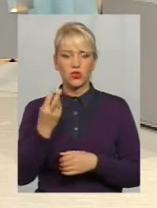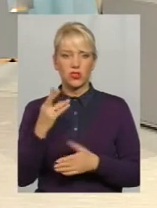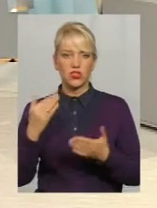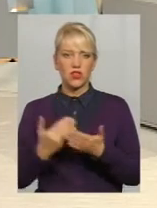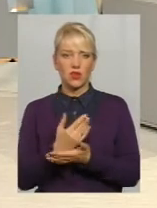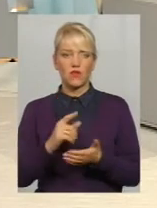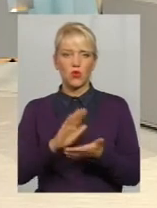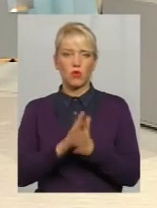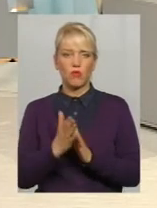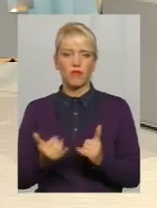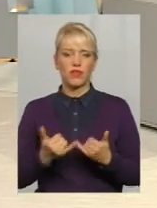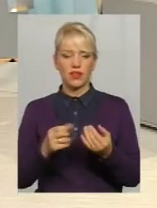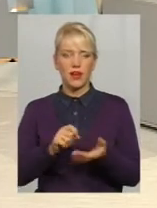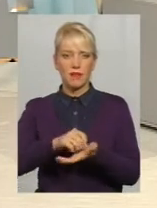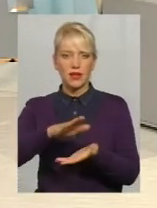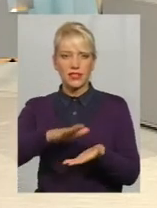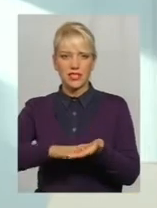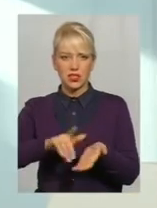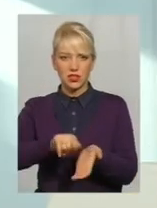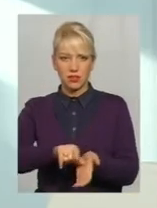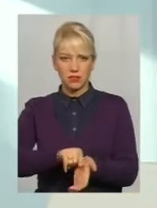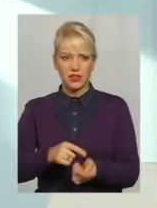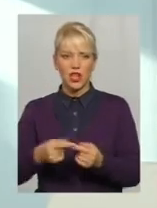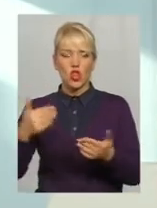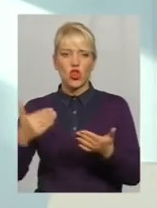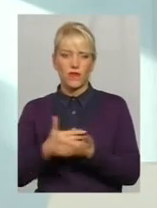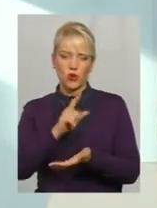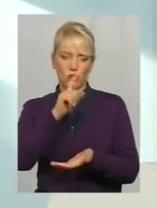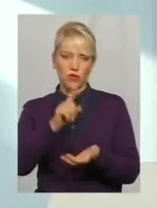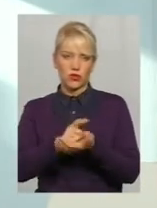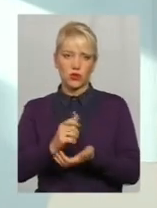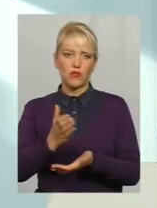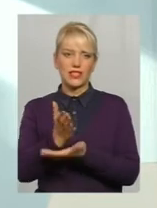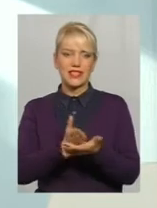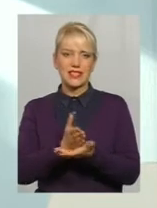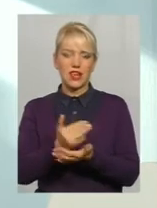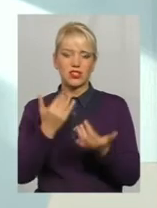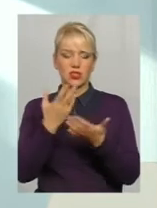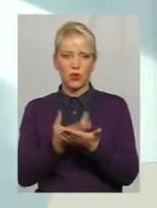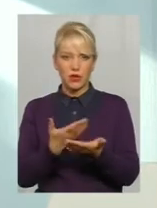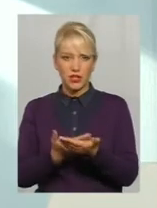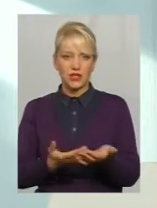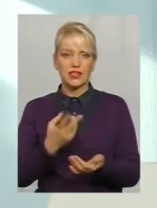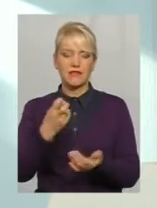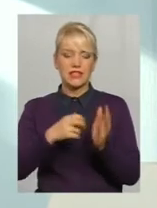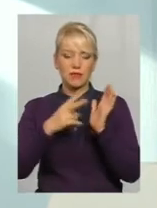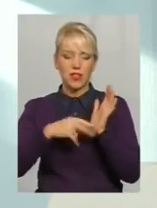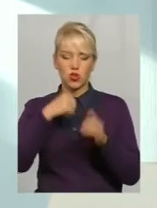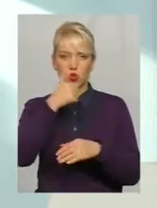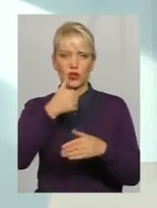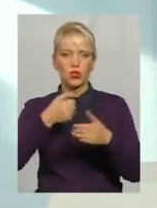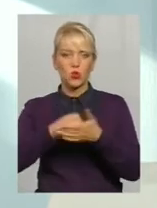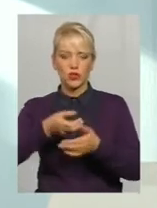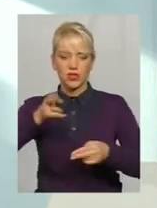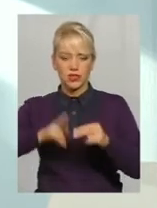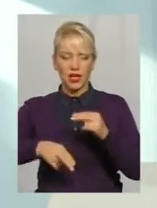умови призначення пенсії, новий, значить, обов'язковий стаж. От, до прикладу, на сьогодні, в 17-му році, до кінця,